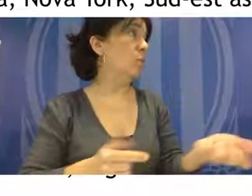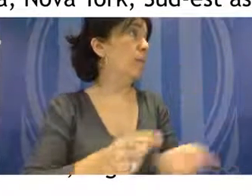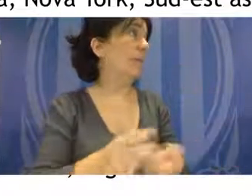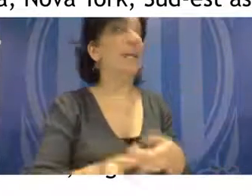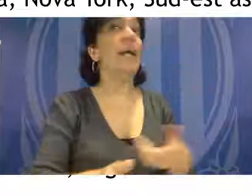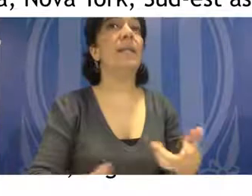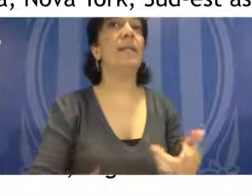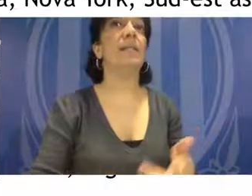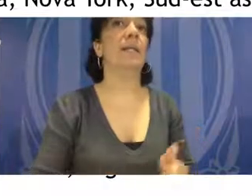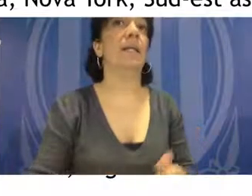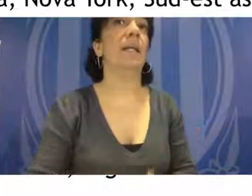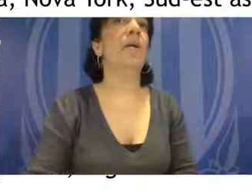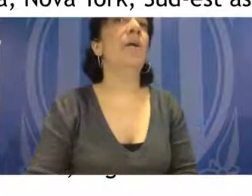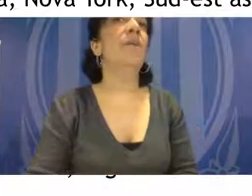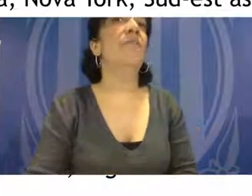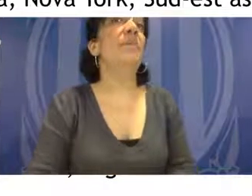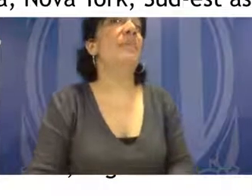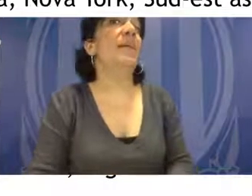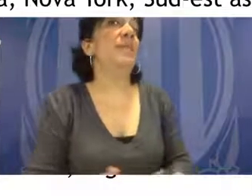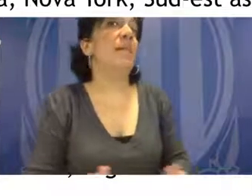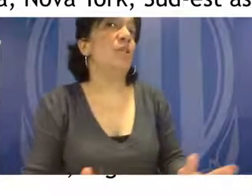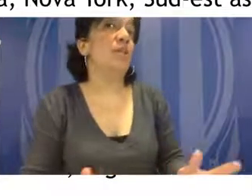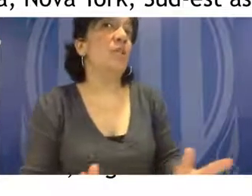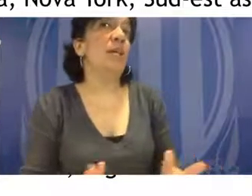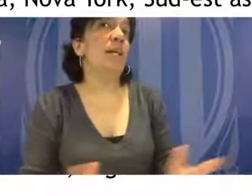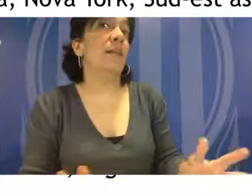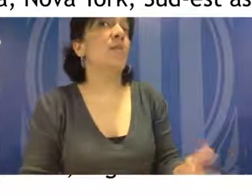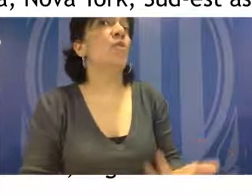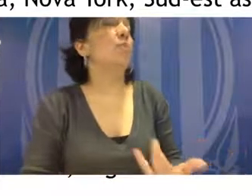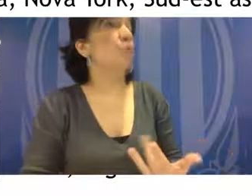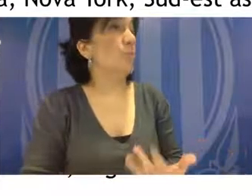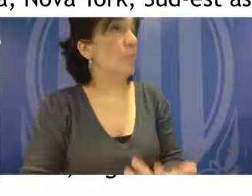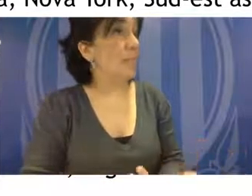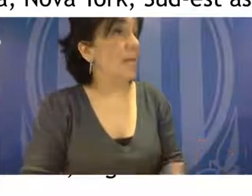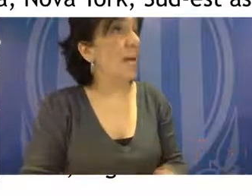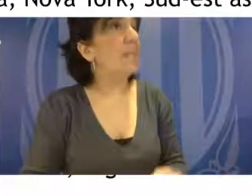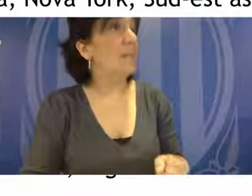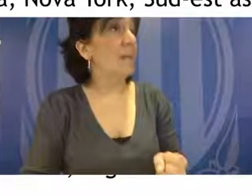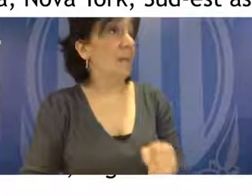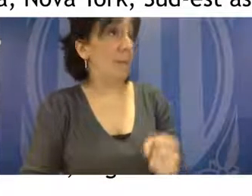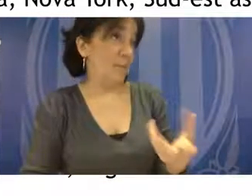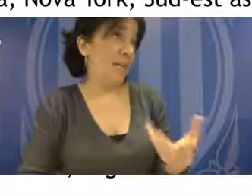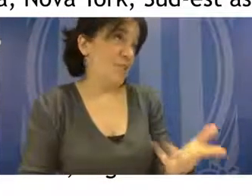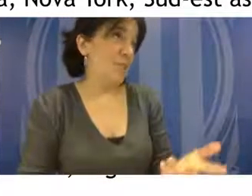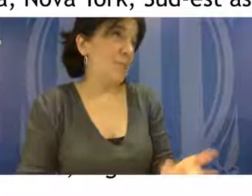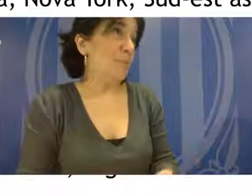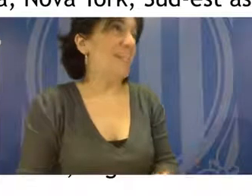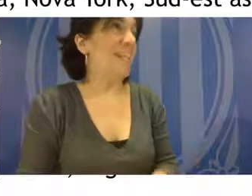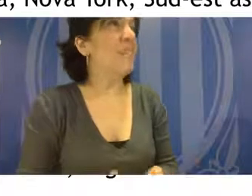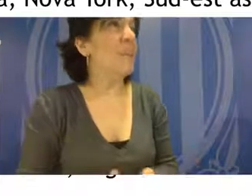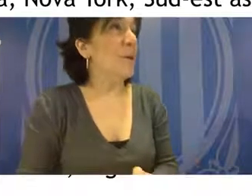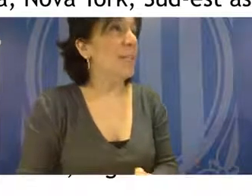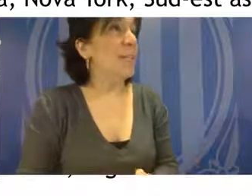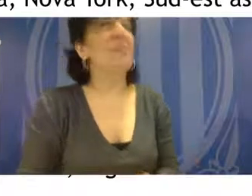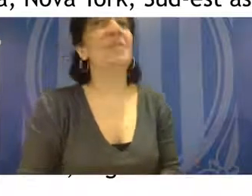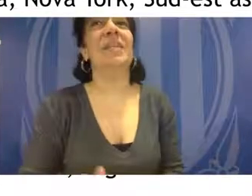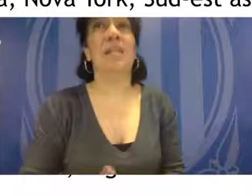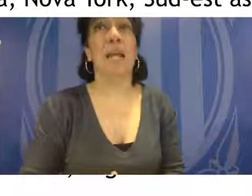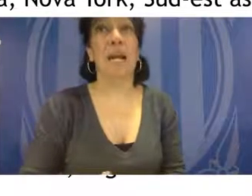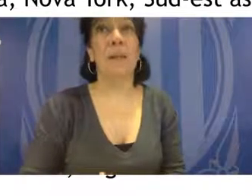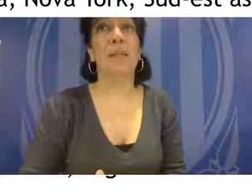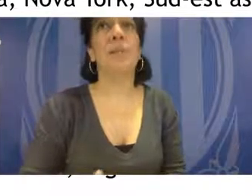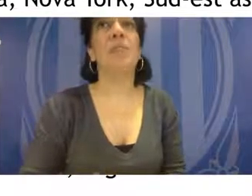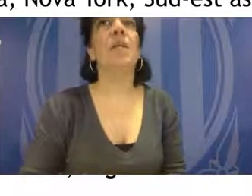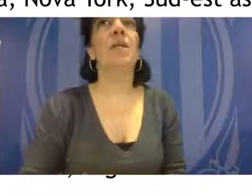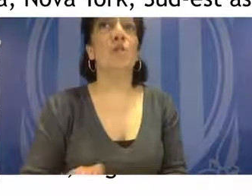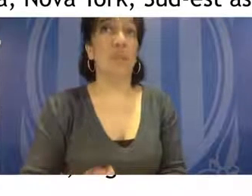amb un comentari, etc. Fem diferents accions al llarg de l'any com són publicitats, accions de publicitat, blog trips,